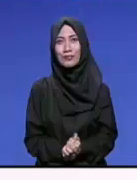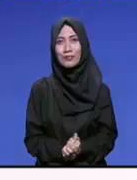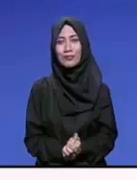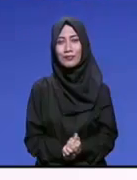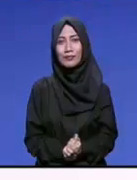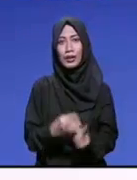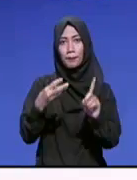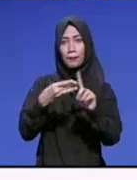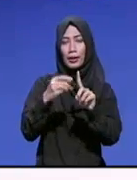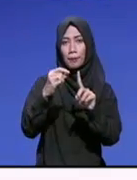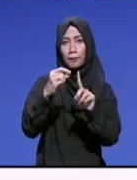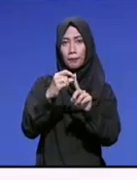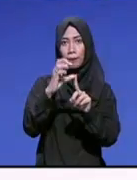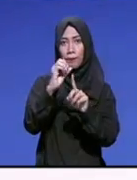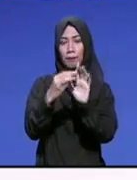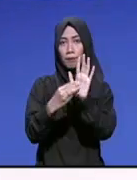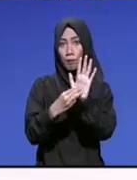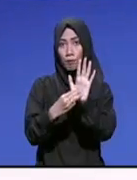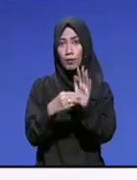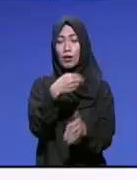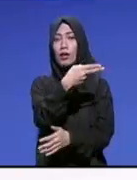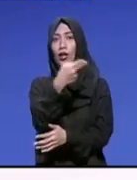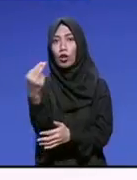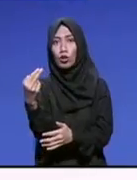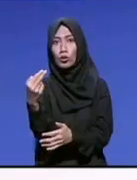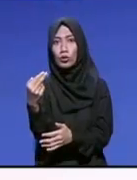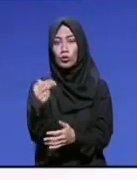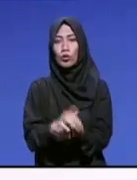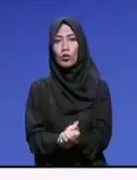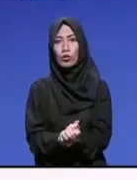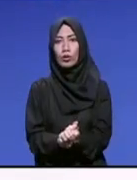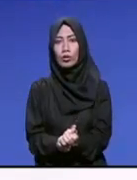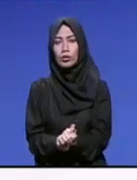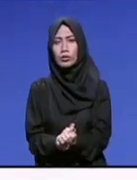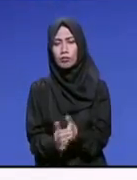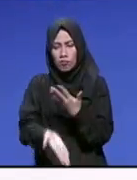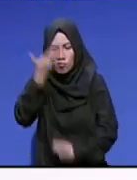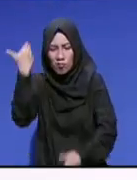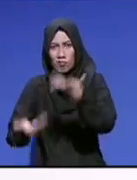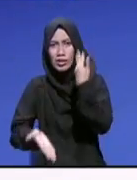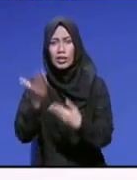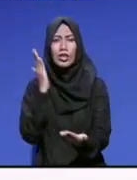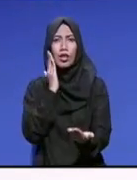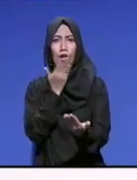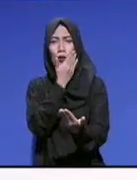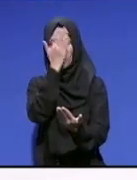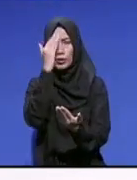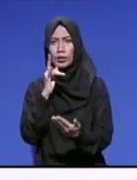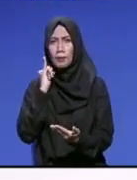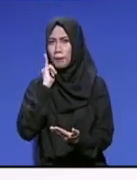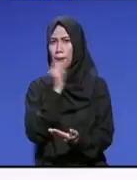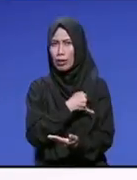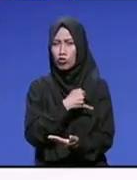Badan Pengawas Obat dan Makanan Republik Indonesia membongkar peredaran kosmetik palsu berbagai merek di 4 lokasi di Bilangan, Jakarta Barat.